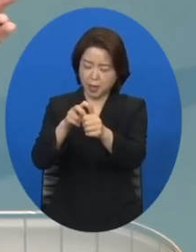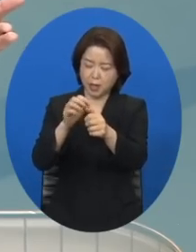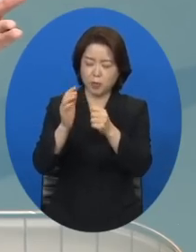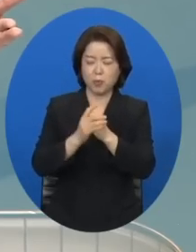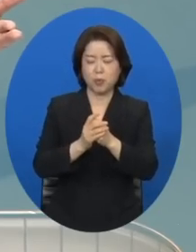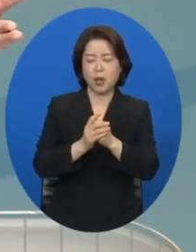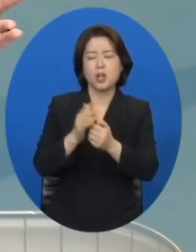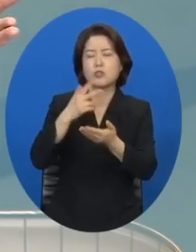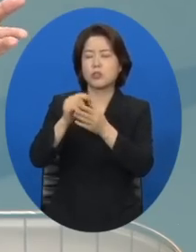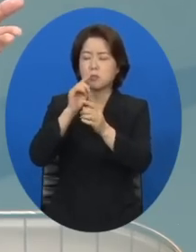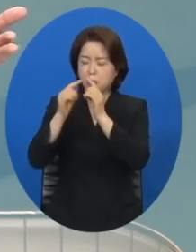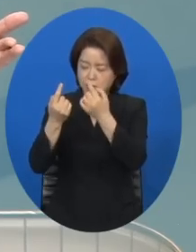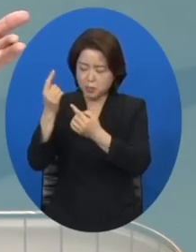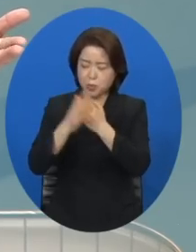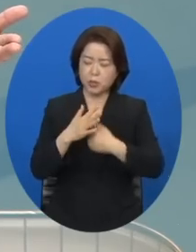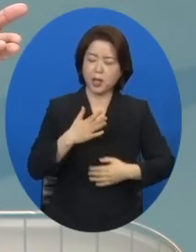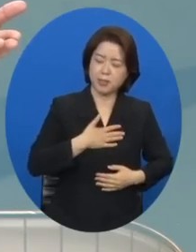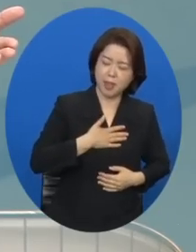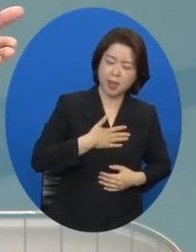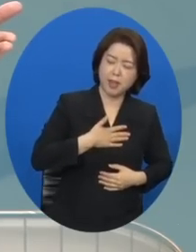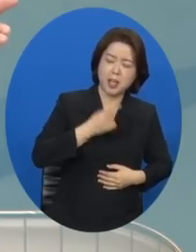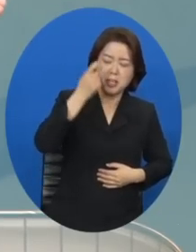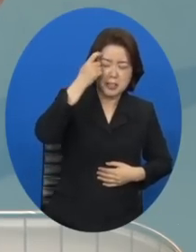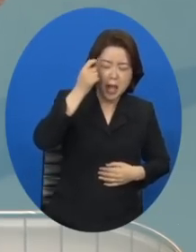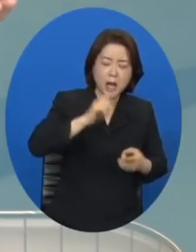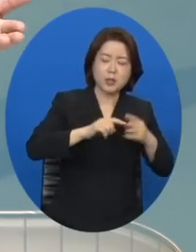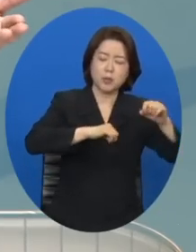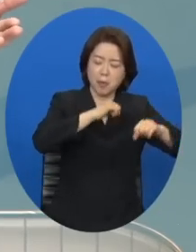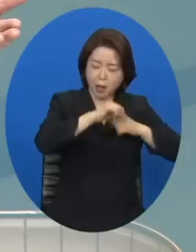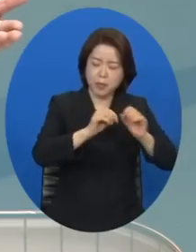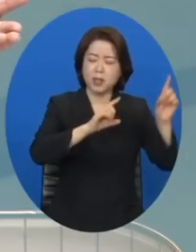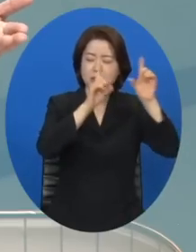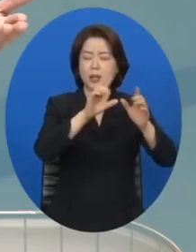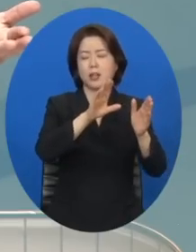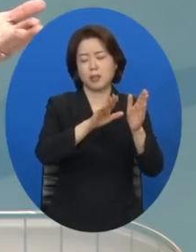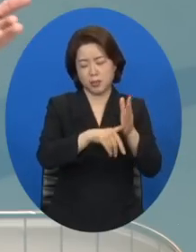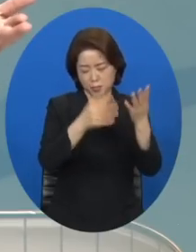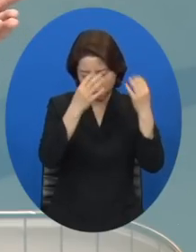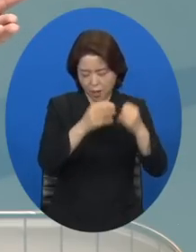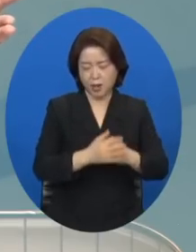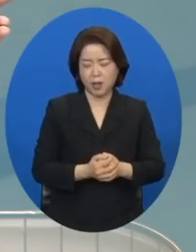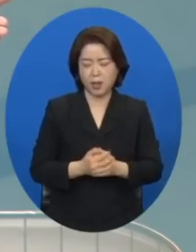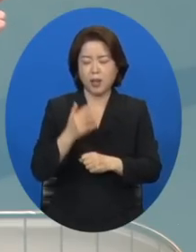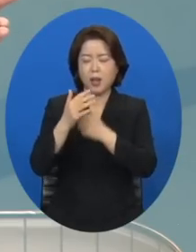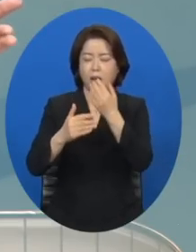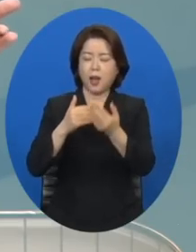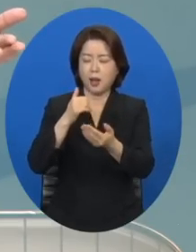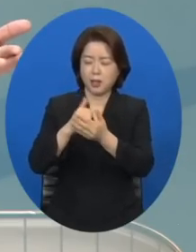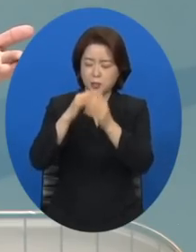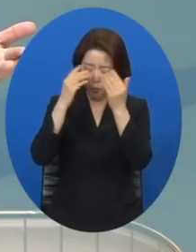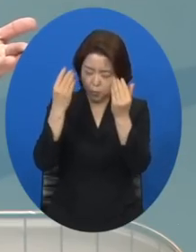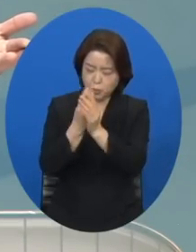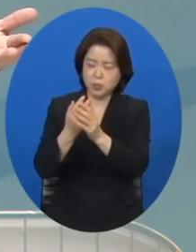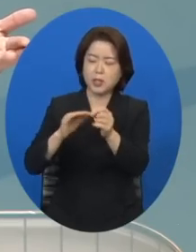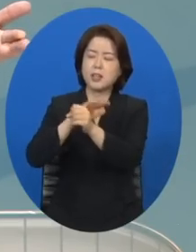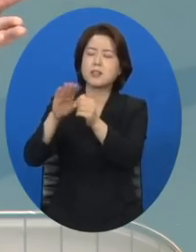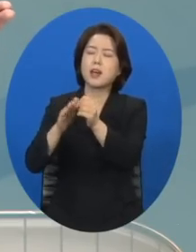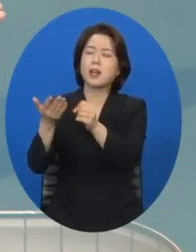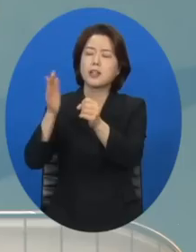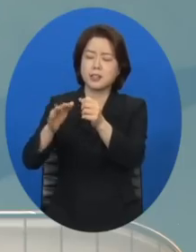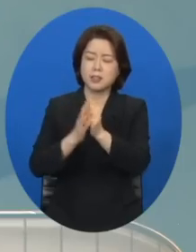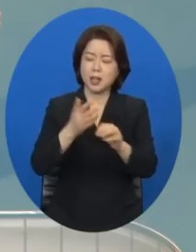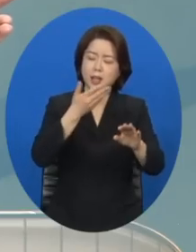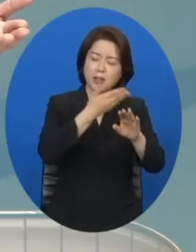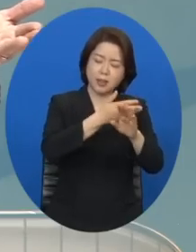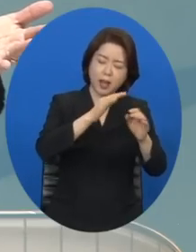생각과 신념을 따라 살려고 했던 때가 얼마나 많았는지 모릅니다 하나님이 온전한 우리의 사랑이신데 다른 사랑을 좇아